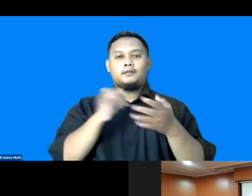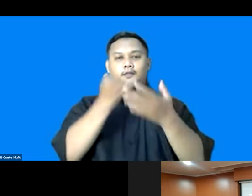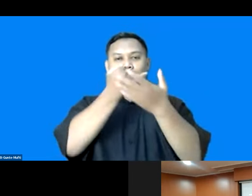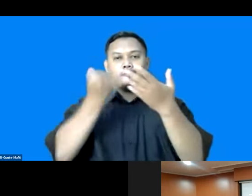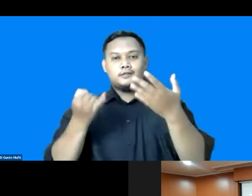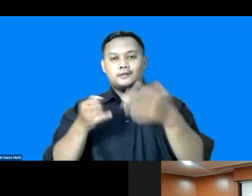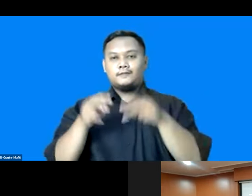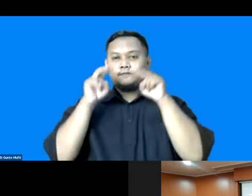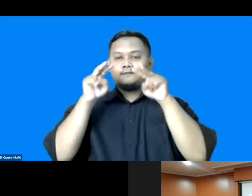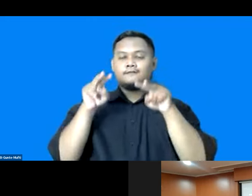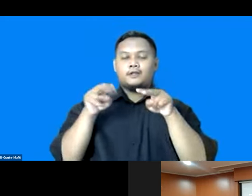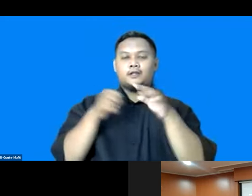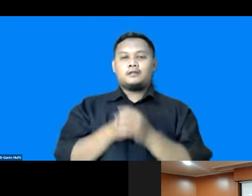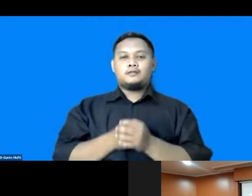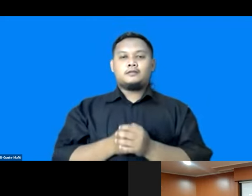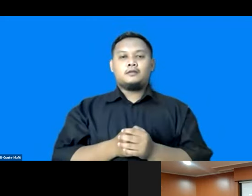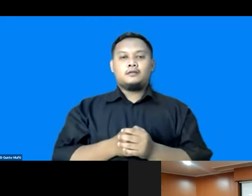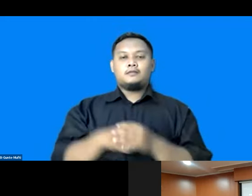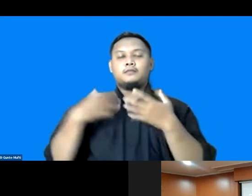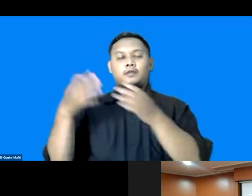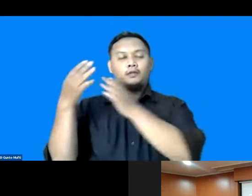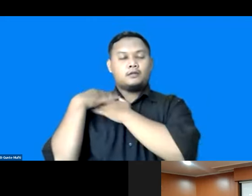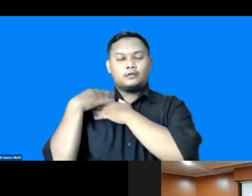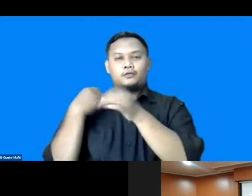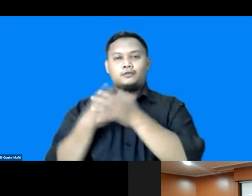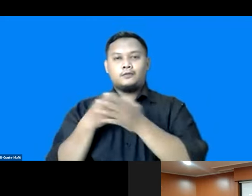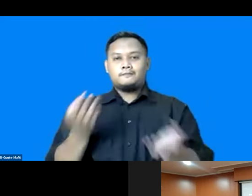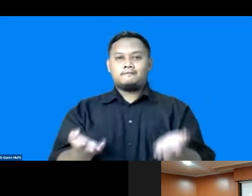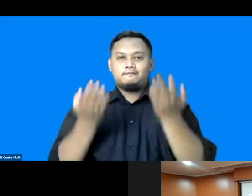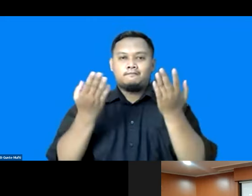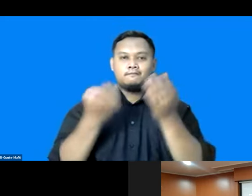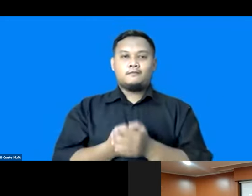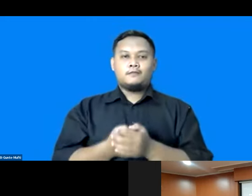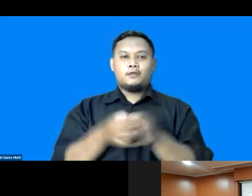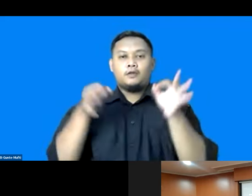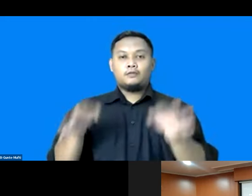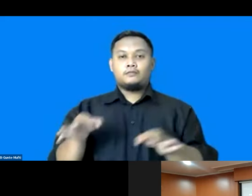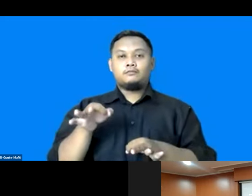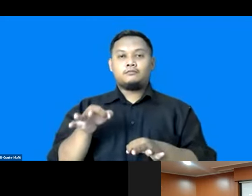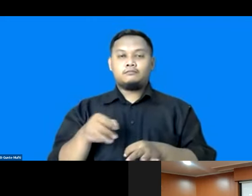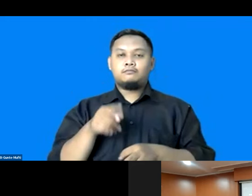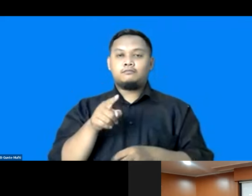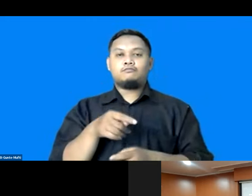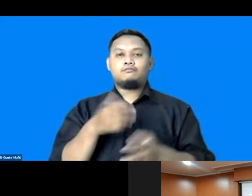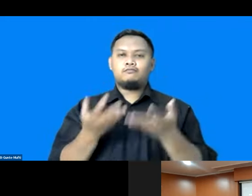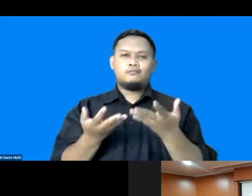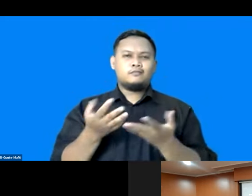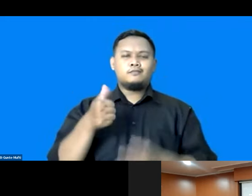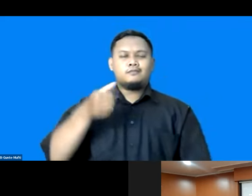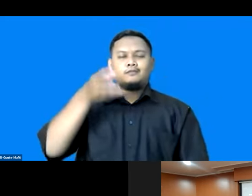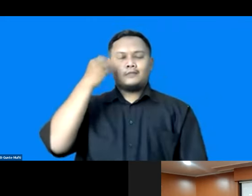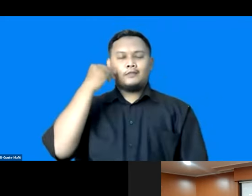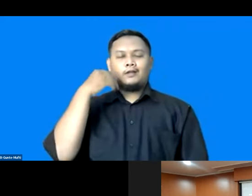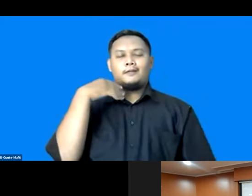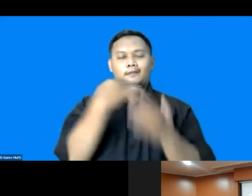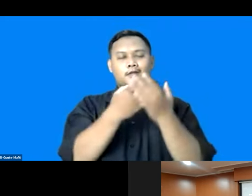pengawas yang bertugas untuk mengawasi pembangunan di kota-kota itu juga paling tidak paham dengan aturan